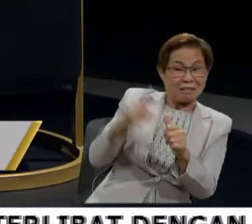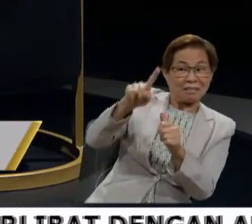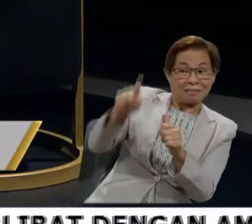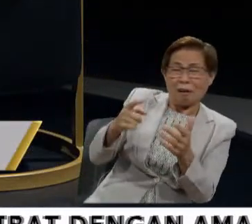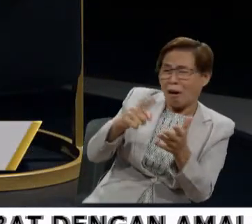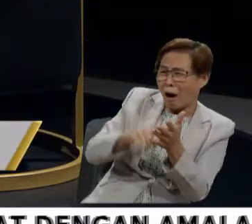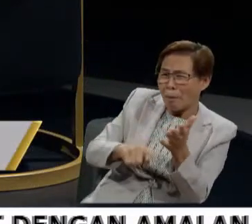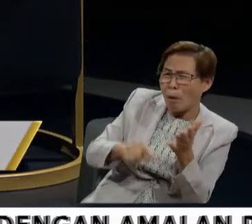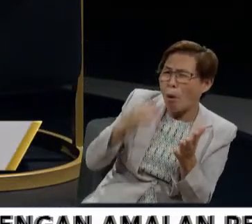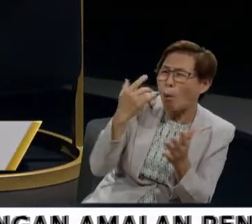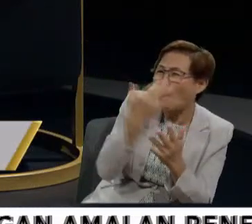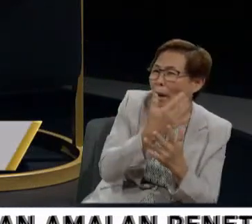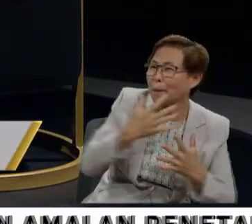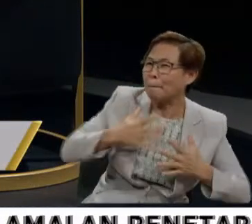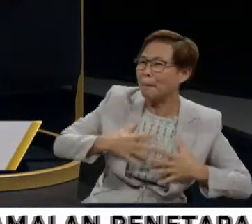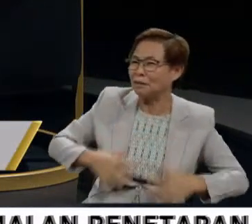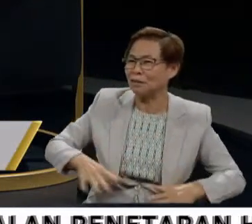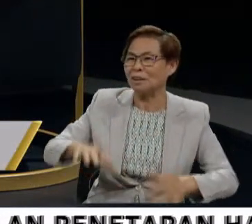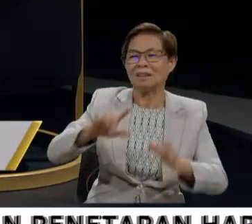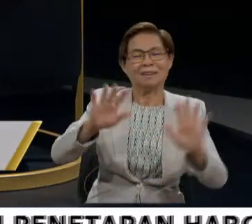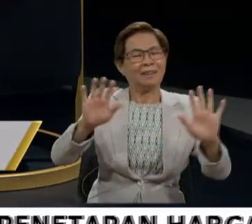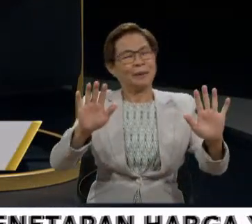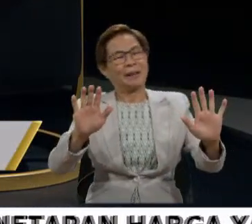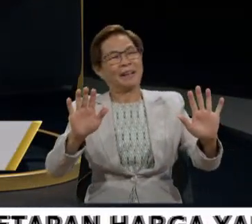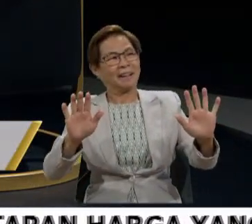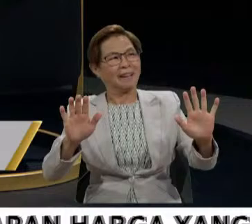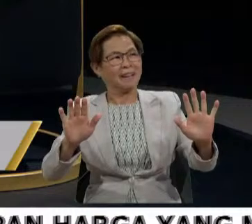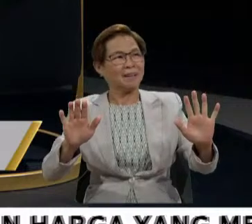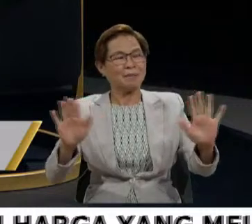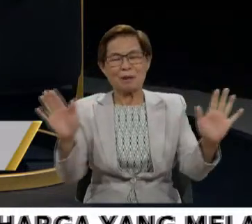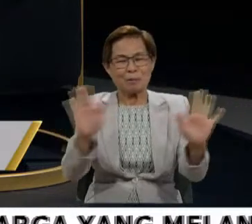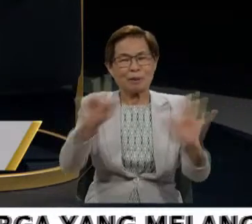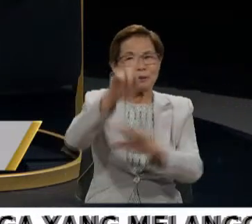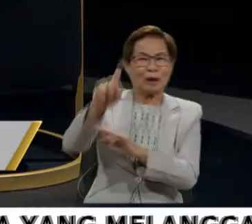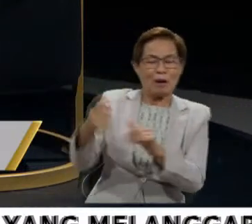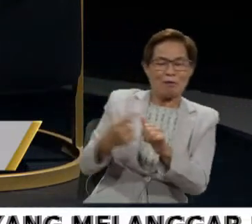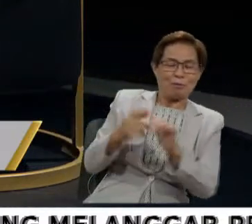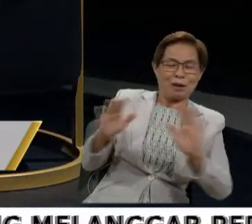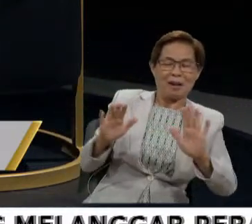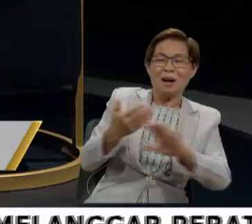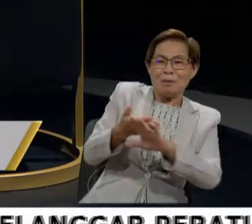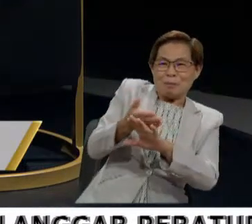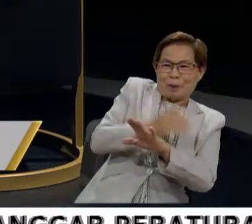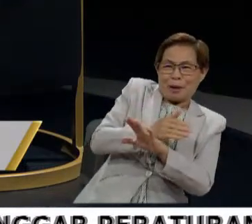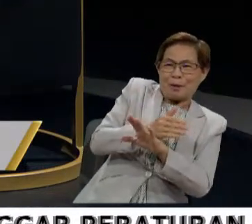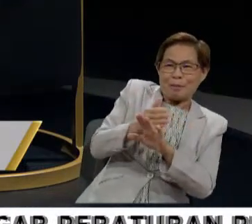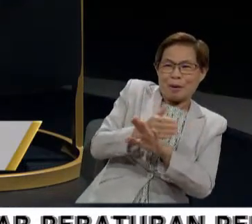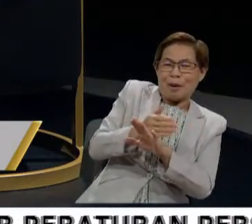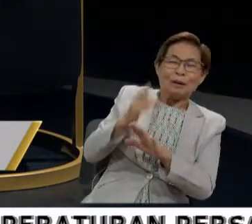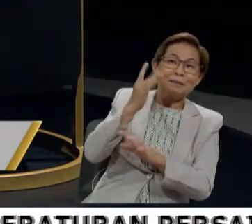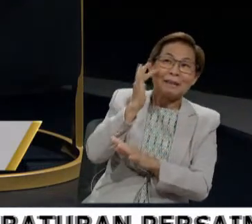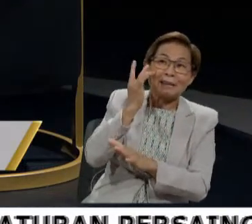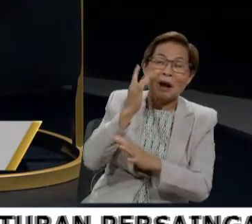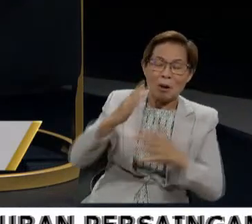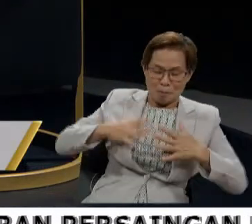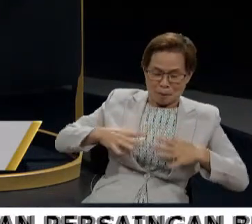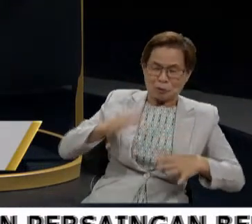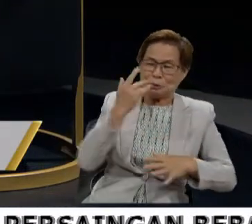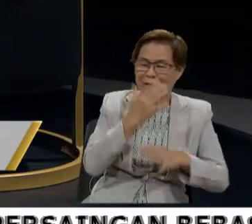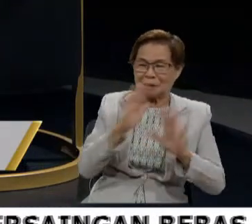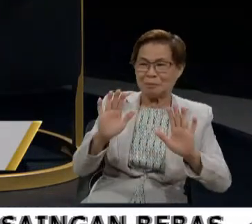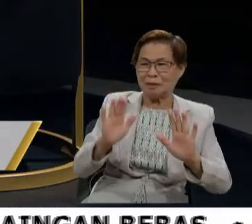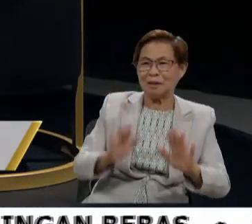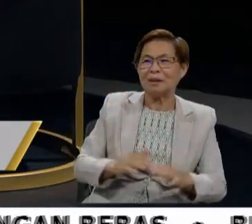apakah warna baju Datuk Seri okey bukan itu bukan itu soalan yang pertama sebelum kita belum tahu lagi